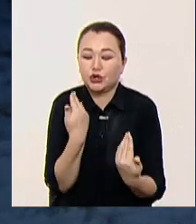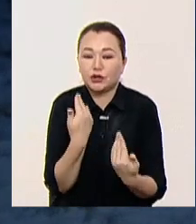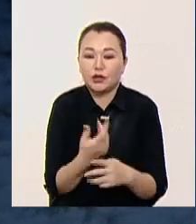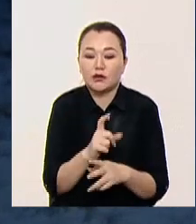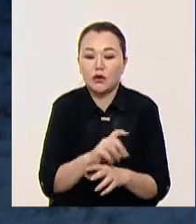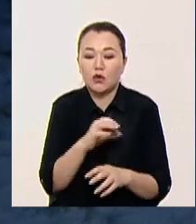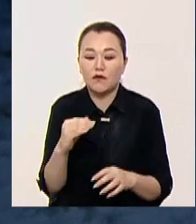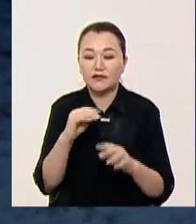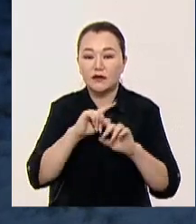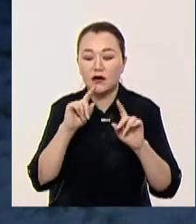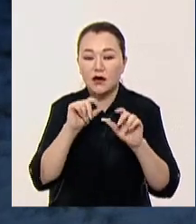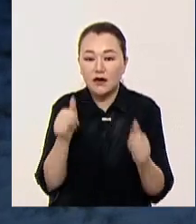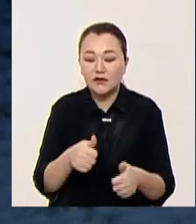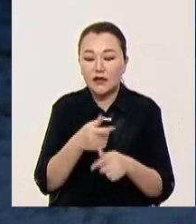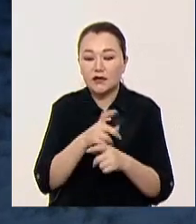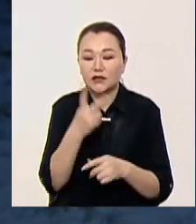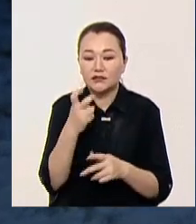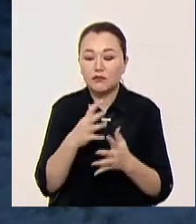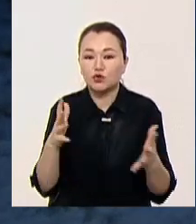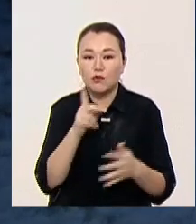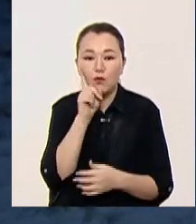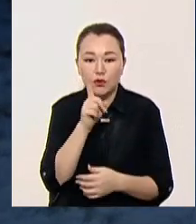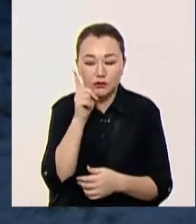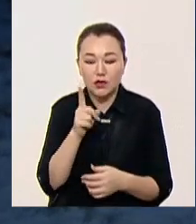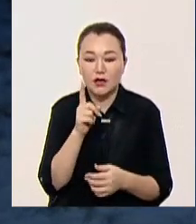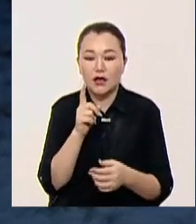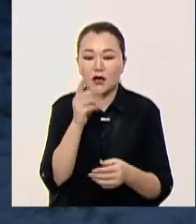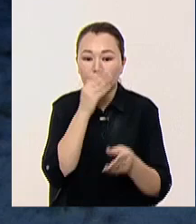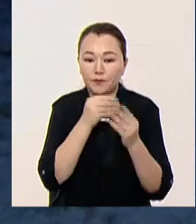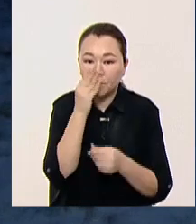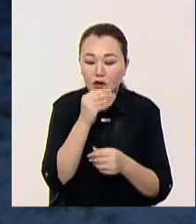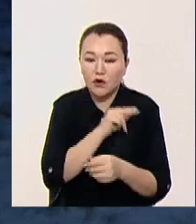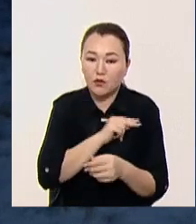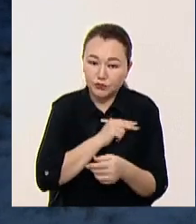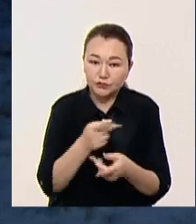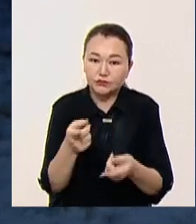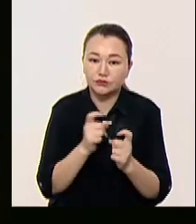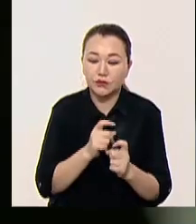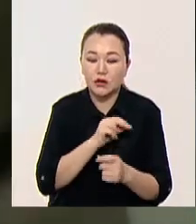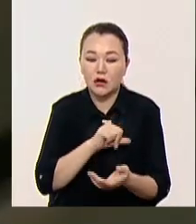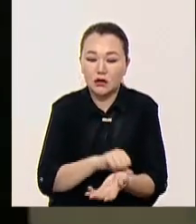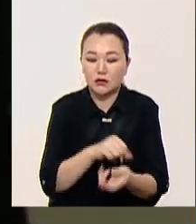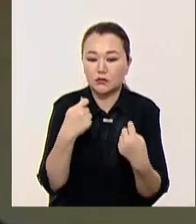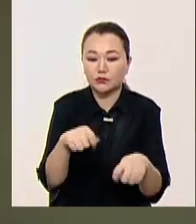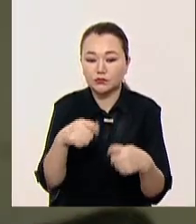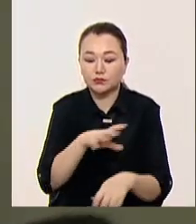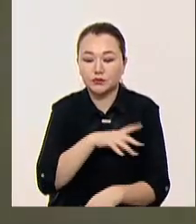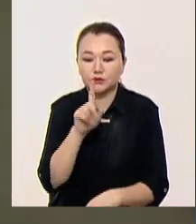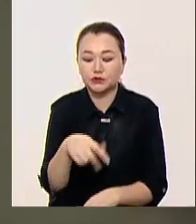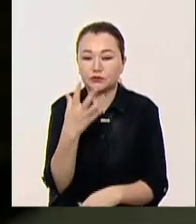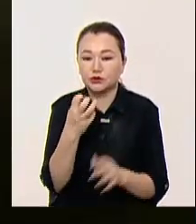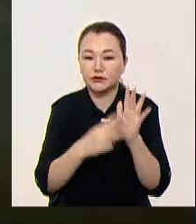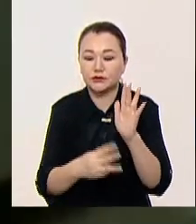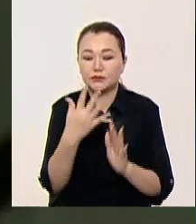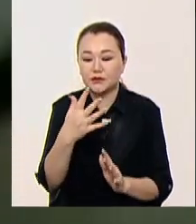дерекке сәйкес жыл басынан бері 200-ден астам жас жалған жұмыс берушілердің арбауына түсіп есірткі саудалаған, сондай-ақ 585